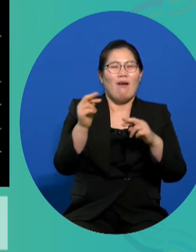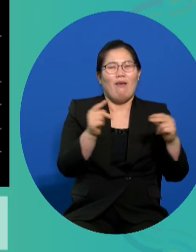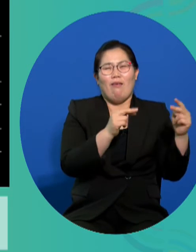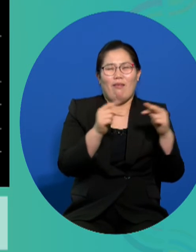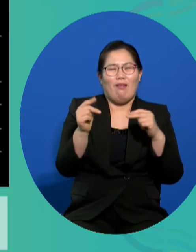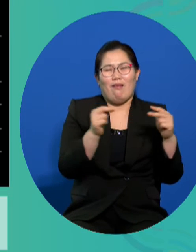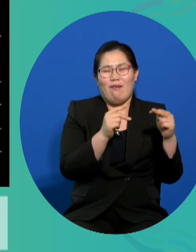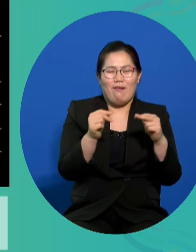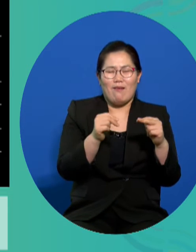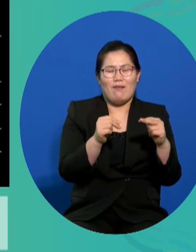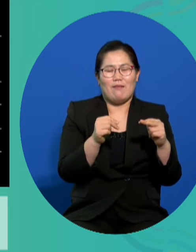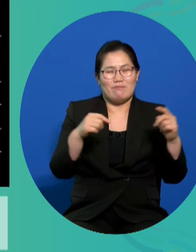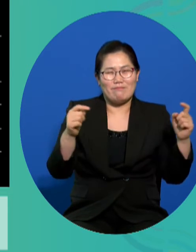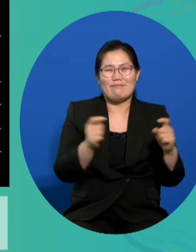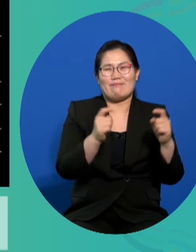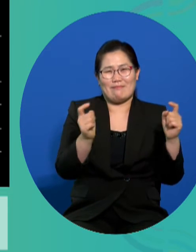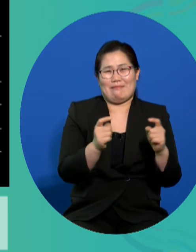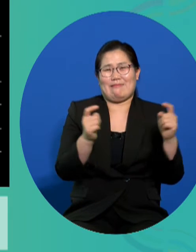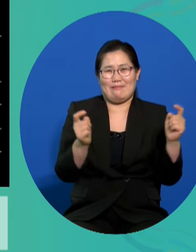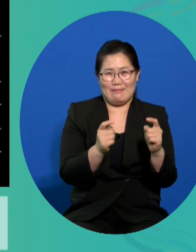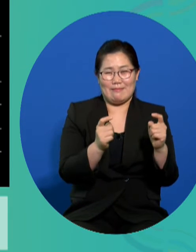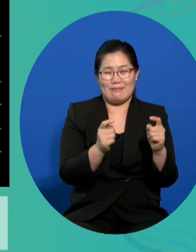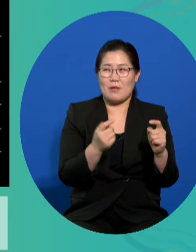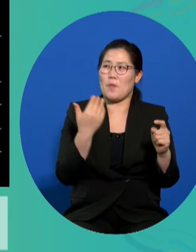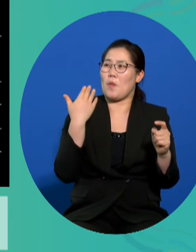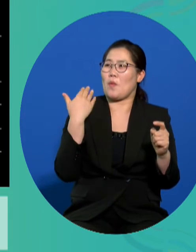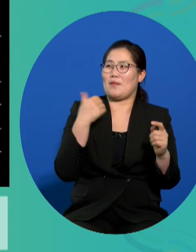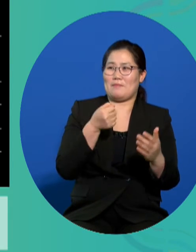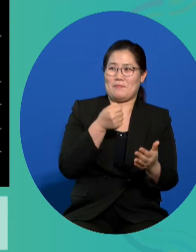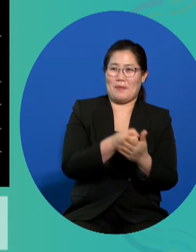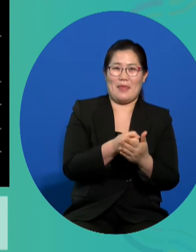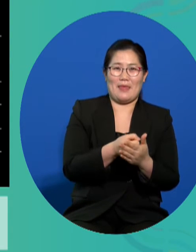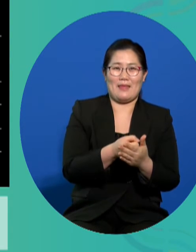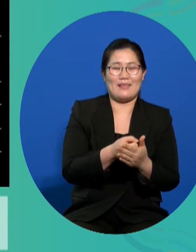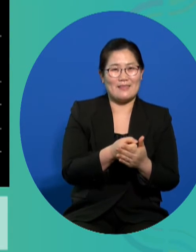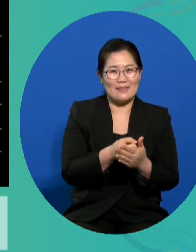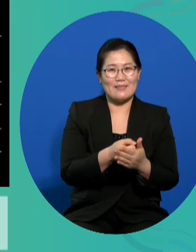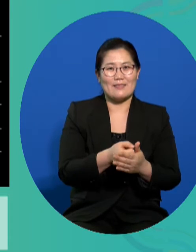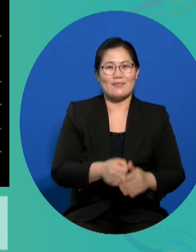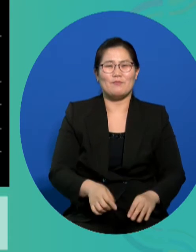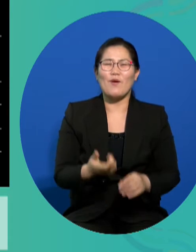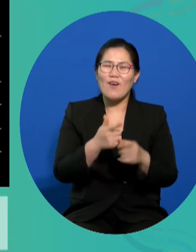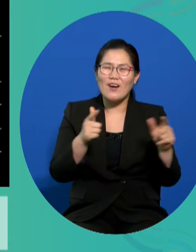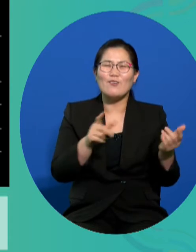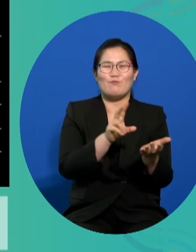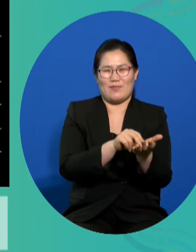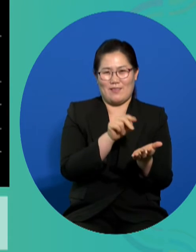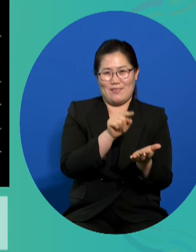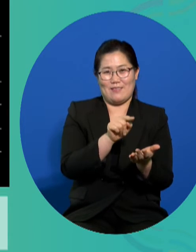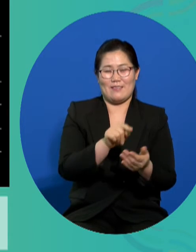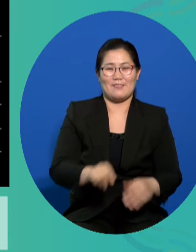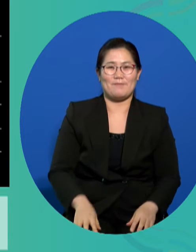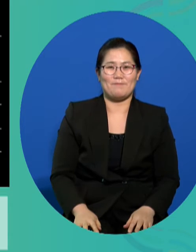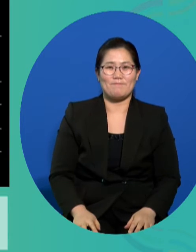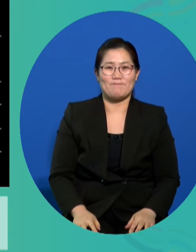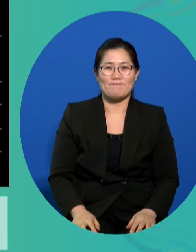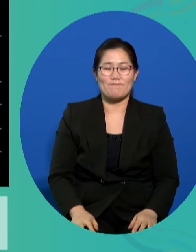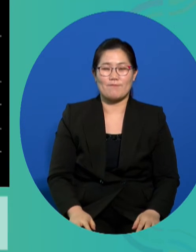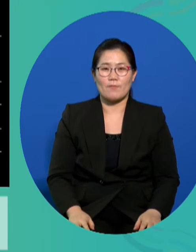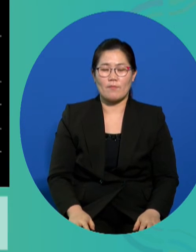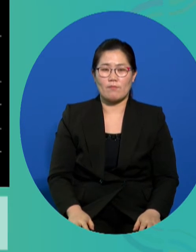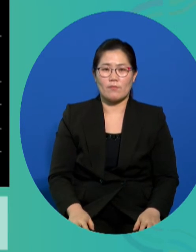할지 존치를 할지, 물론 최근에 이제 결정은 났습니다만 존치로, 이러한 문제들. 근데 그 문제들